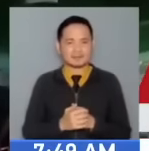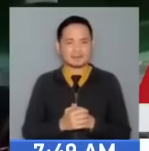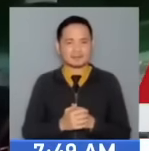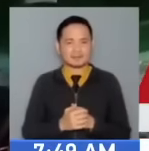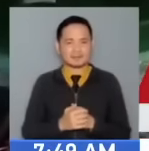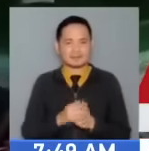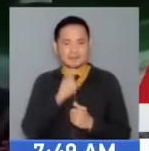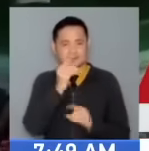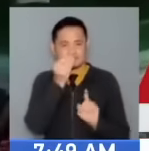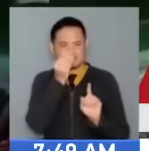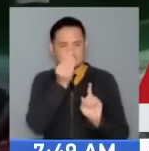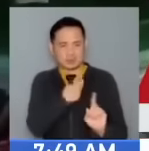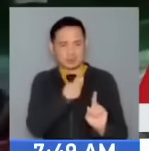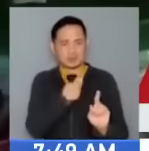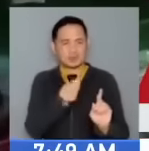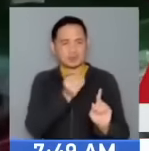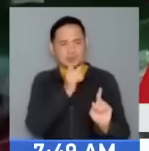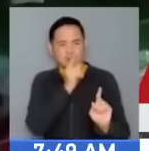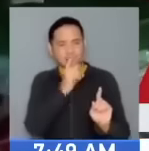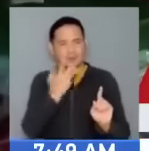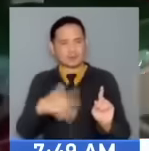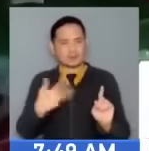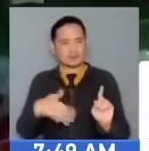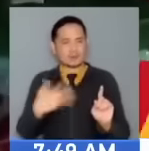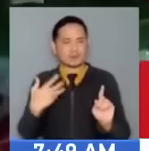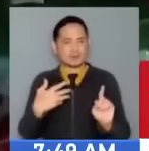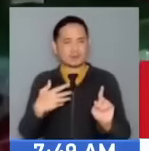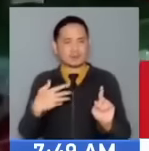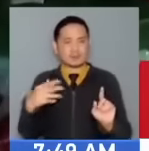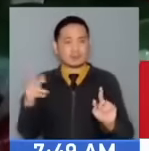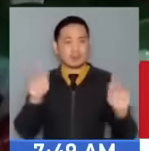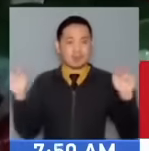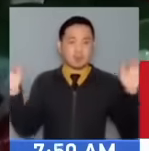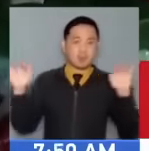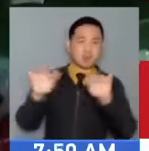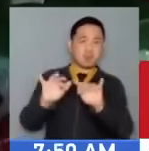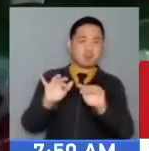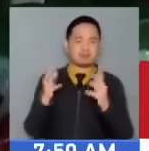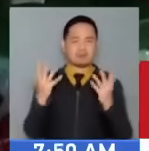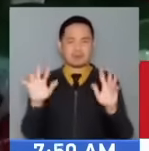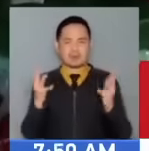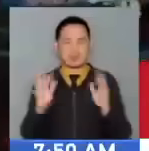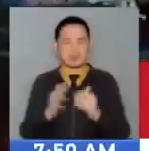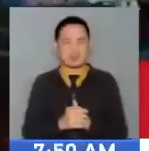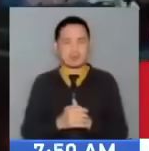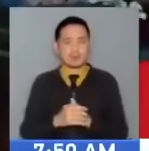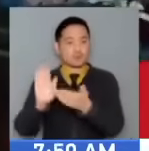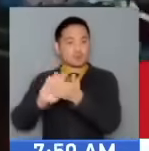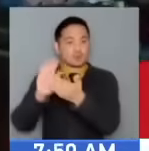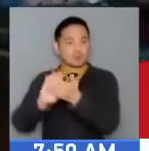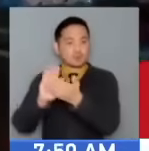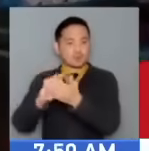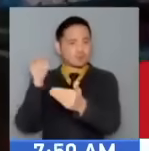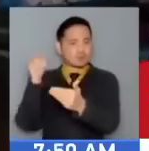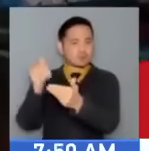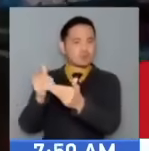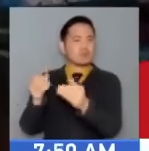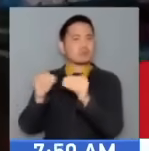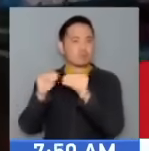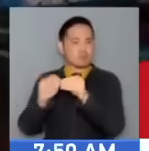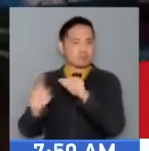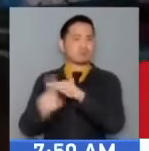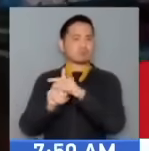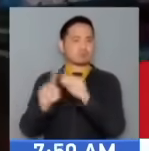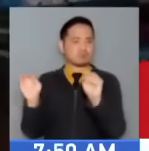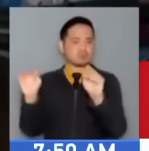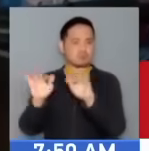yung pagkabilan kasi hindi pa po sabay-sabay yung ano, yung pagpasok po ng mga estudyante. Meron naman po ano, pa isa-isa